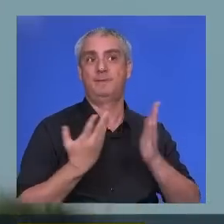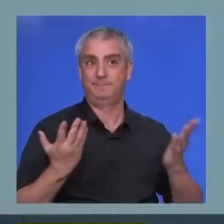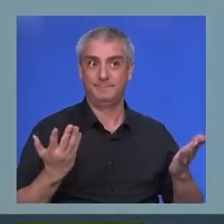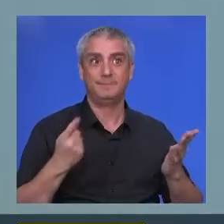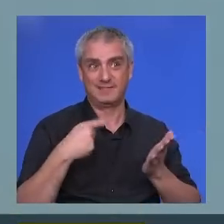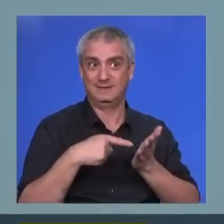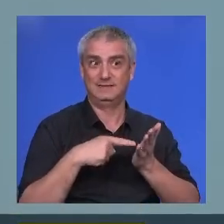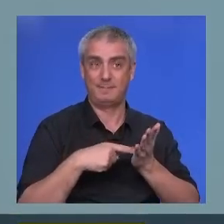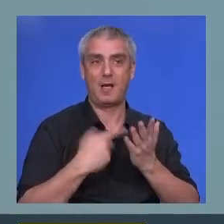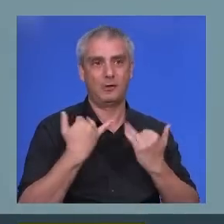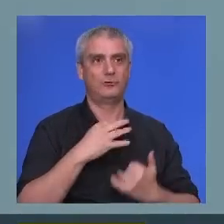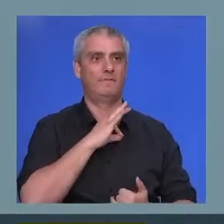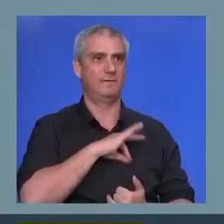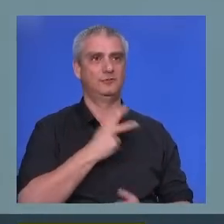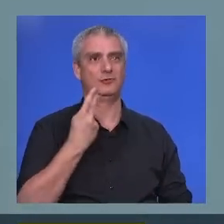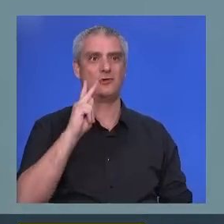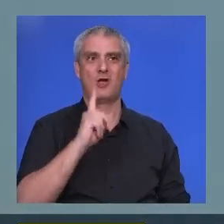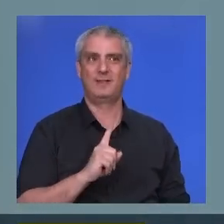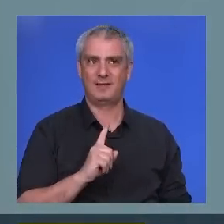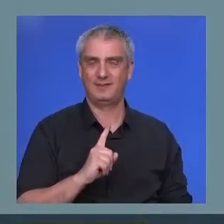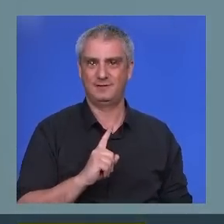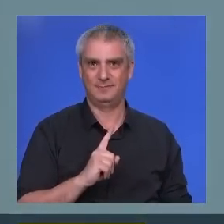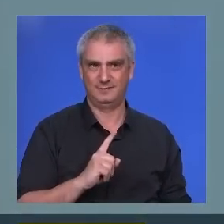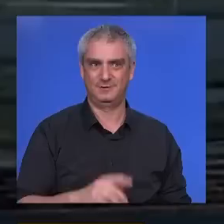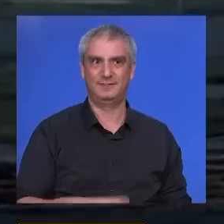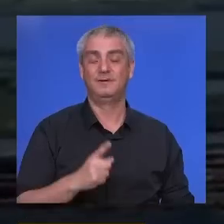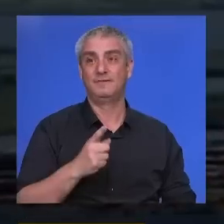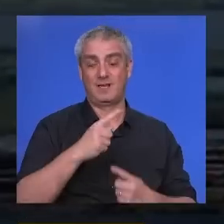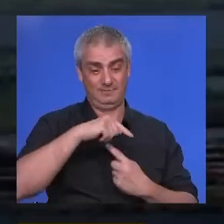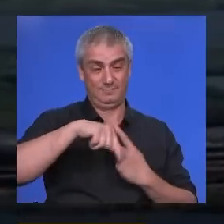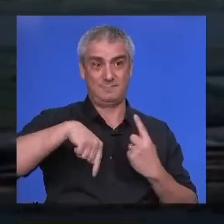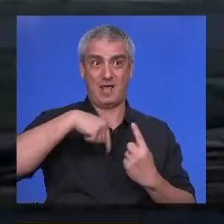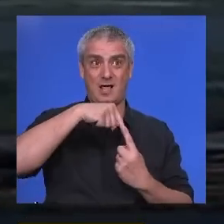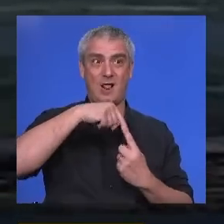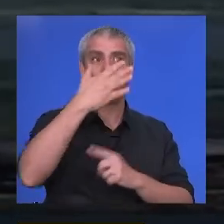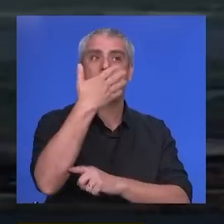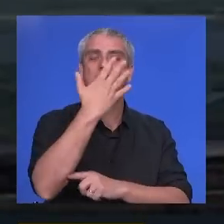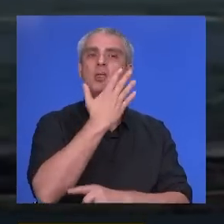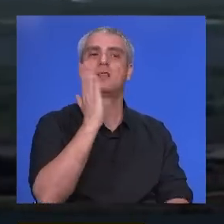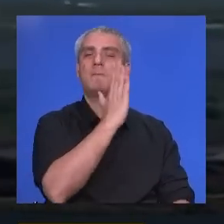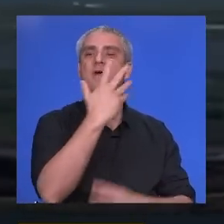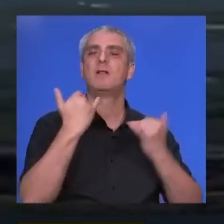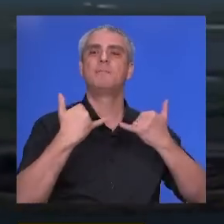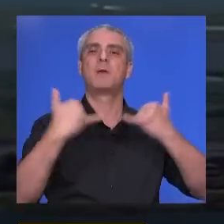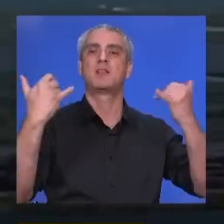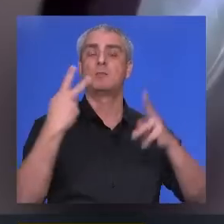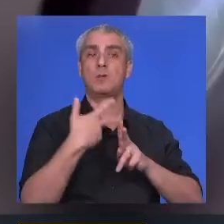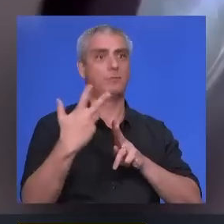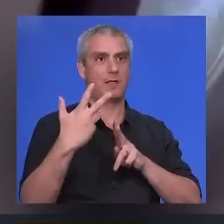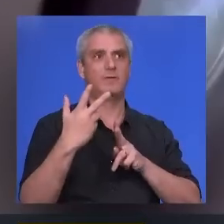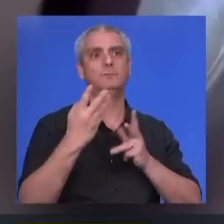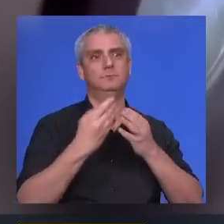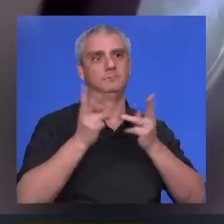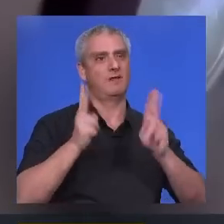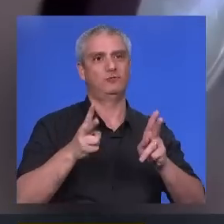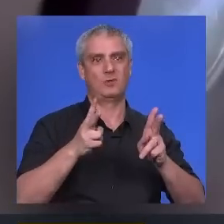שהעסק הזה הפך לכל כך משתלם. וממעגל סגור של מדינות מערביות מתקדמות בלבד, פתח בכך את האפשרות